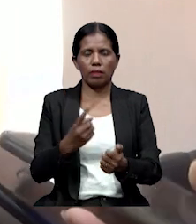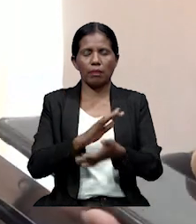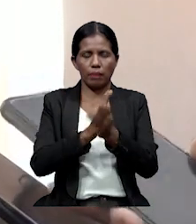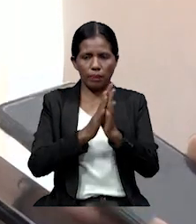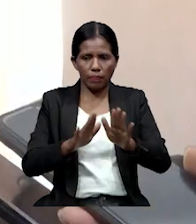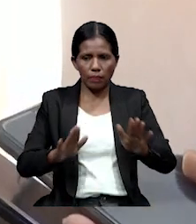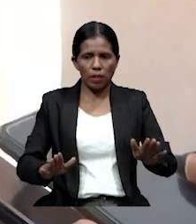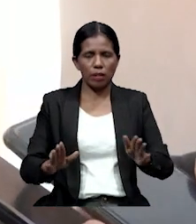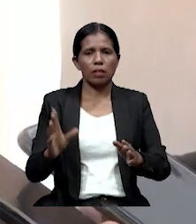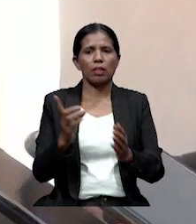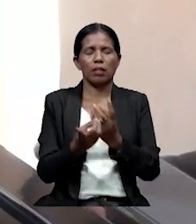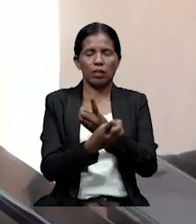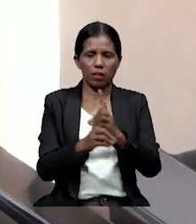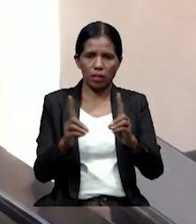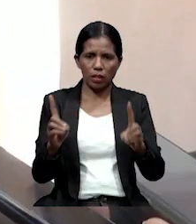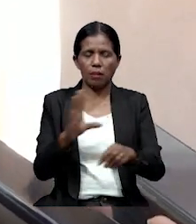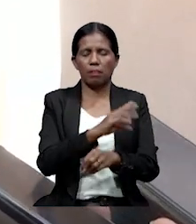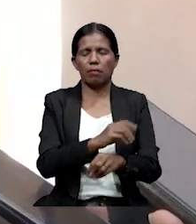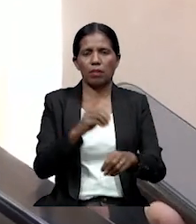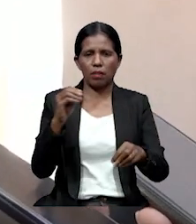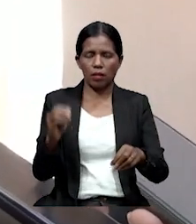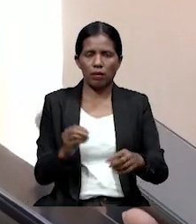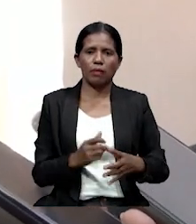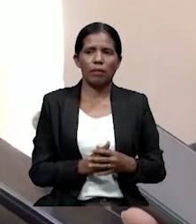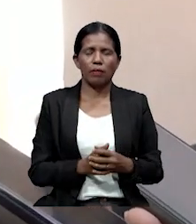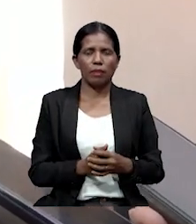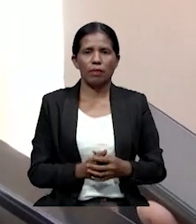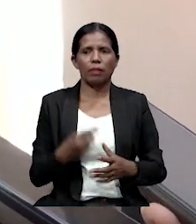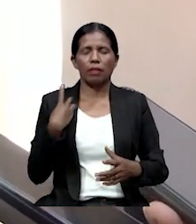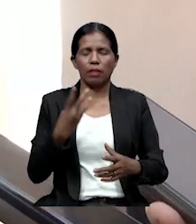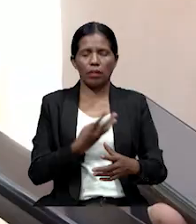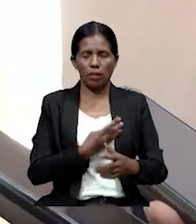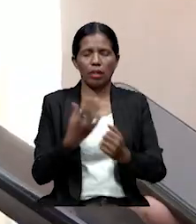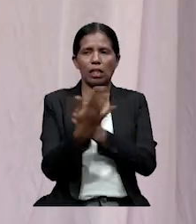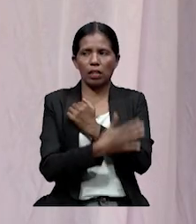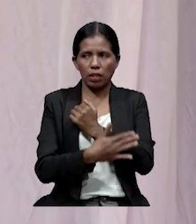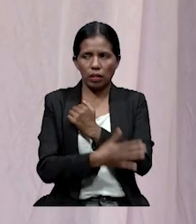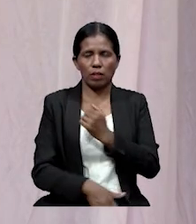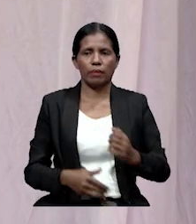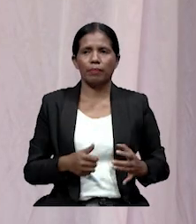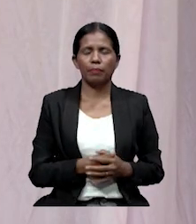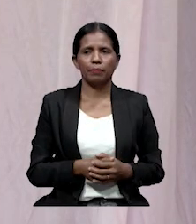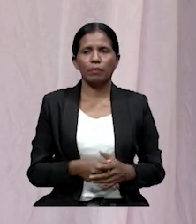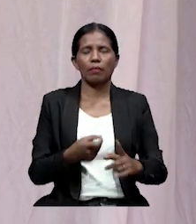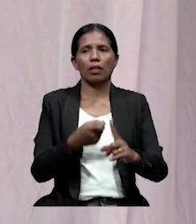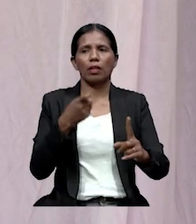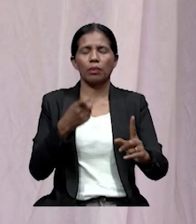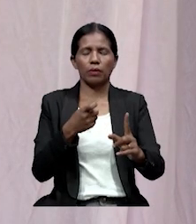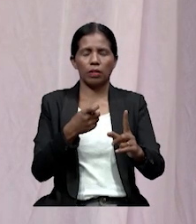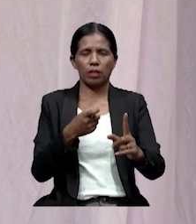dame ya harmonia ya iha itenya raigo bangitan husi ramadan